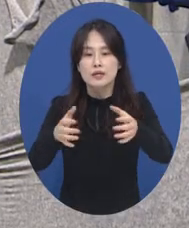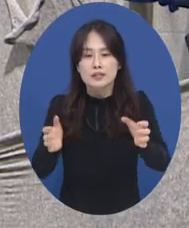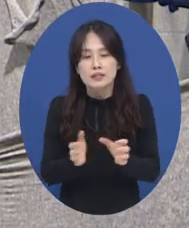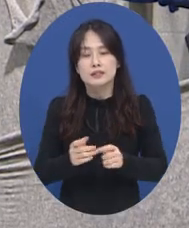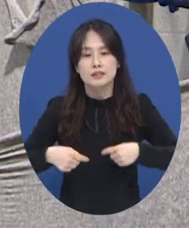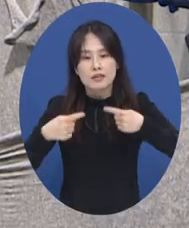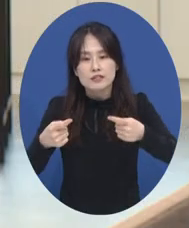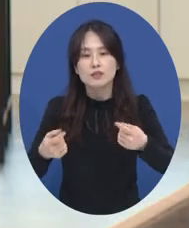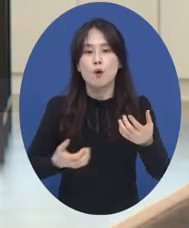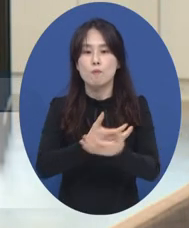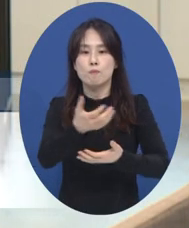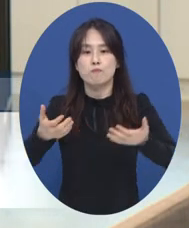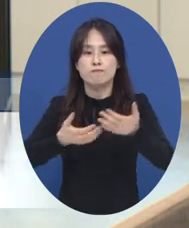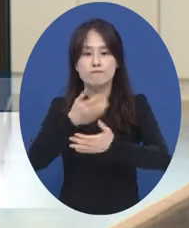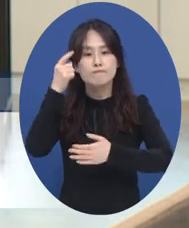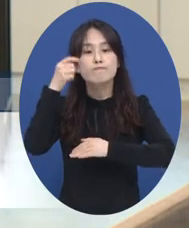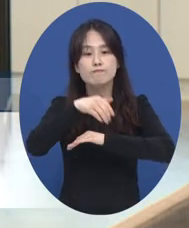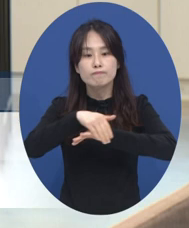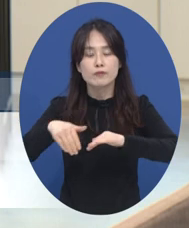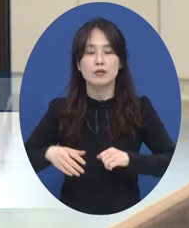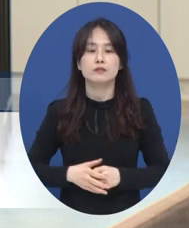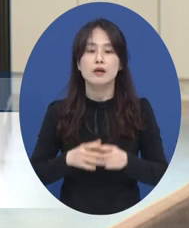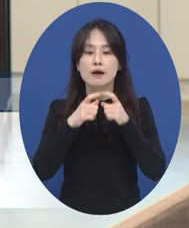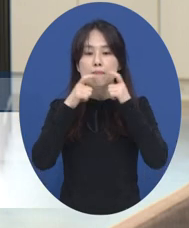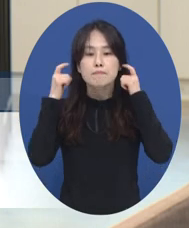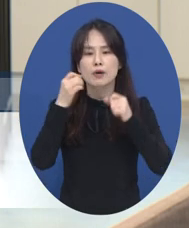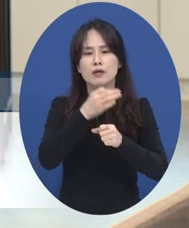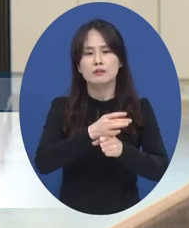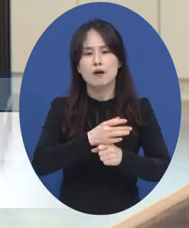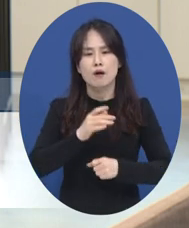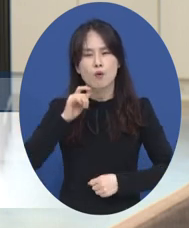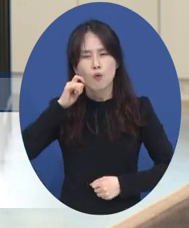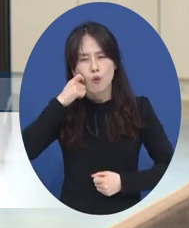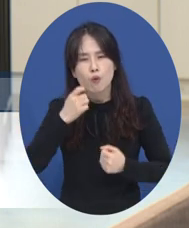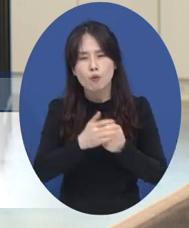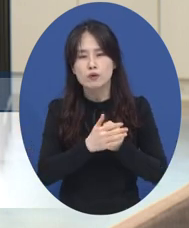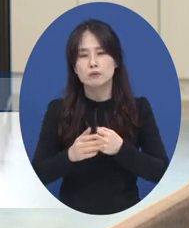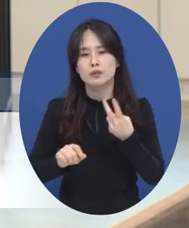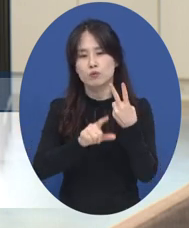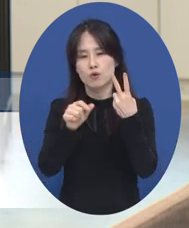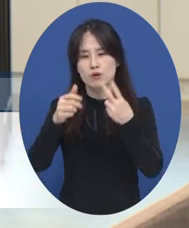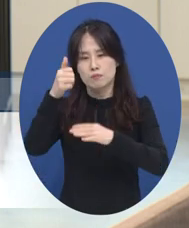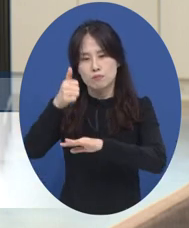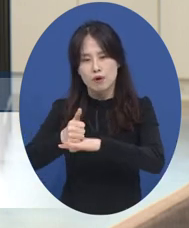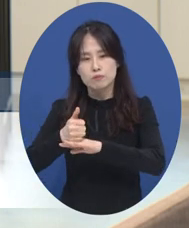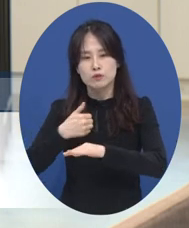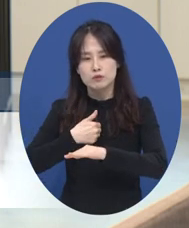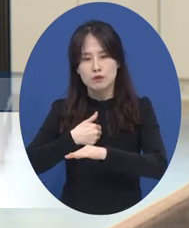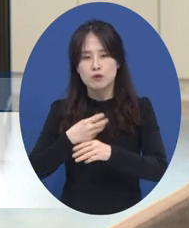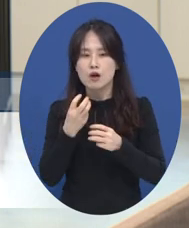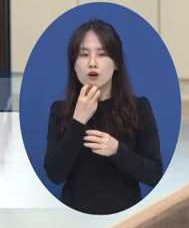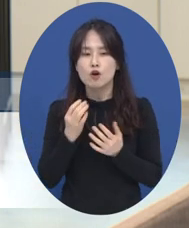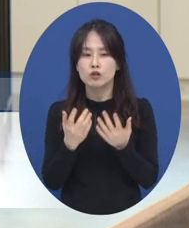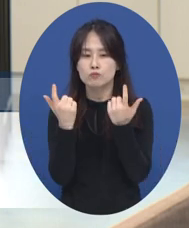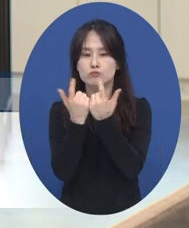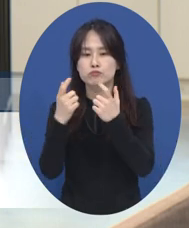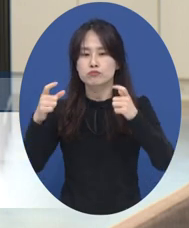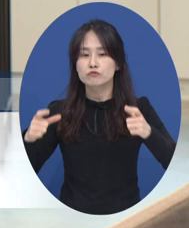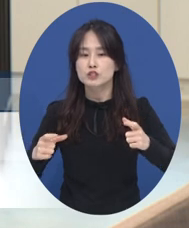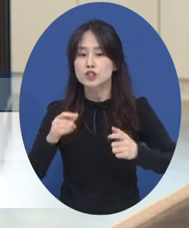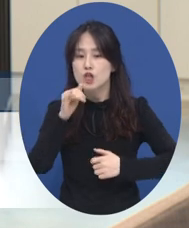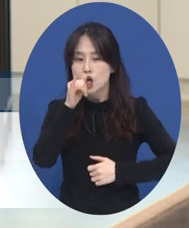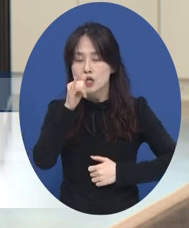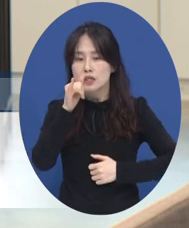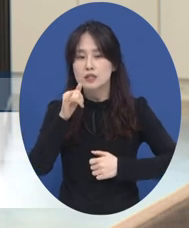유통될 예정. 마스크를 구하기가 굉장히 힘들어서 저희가 2월 말서부터 저희가 선제적으로 그러면